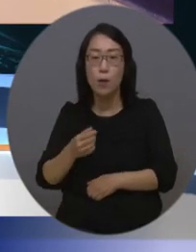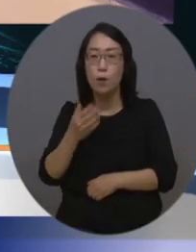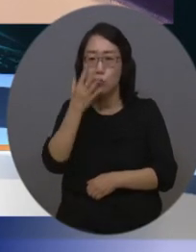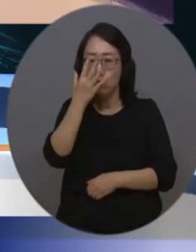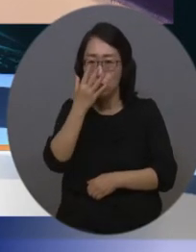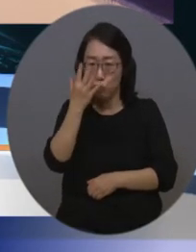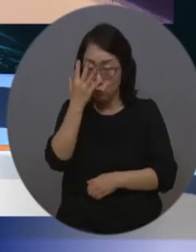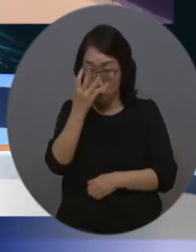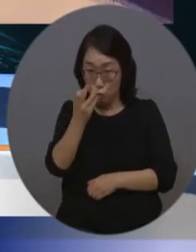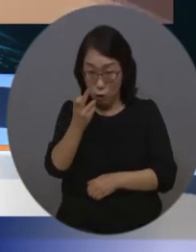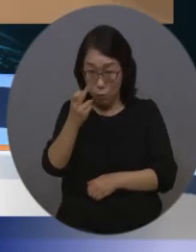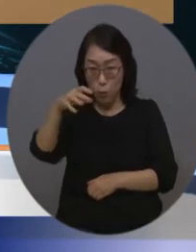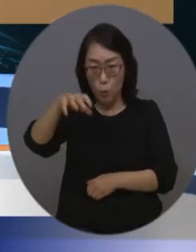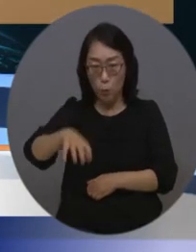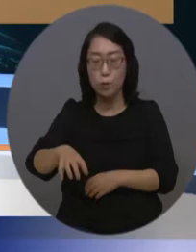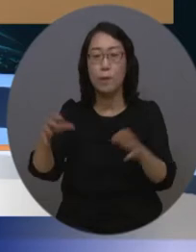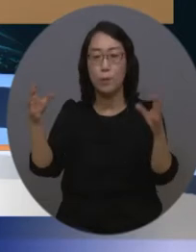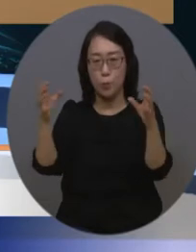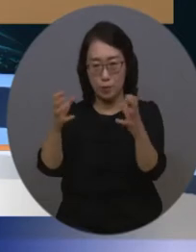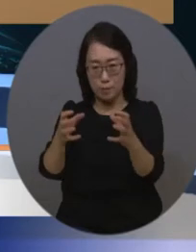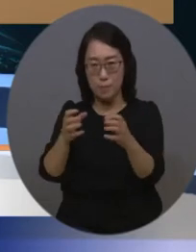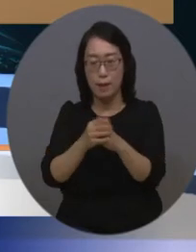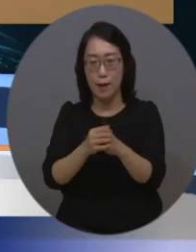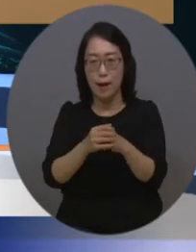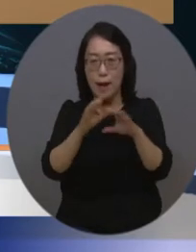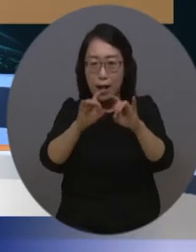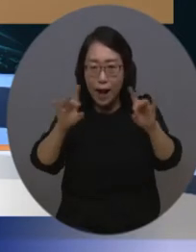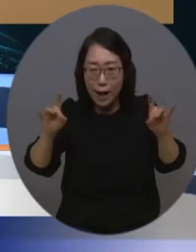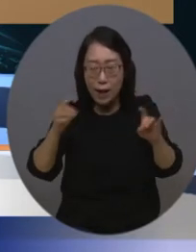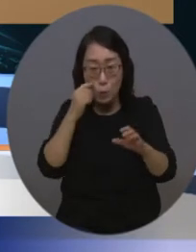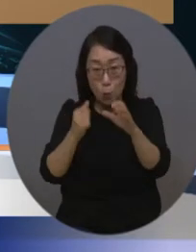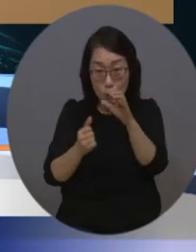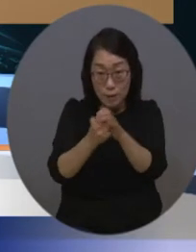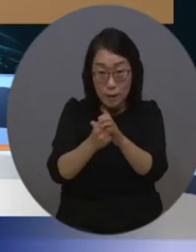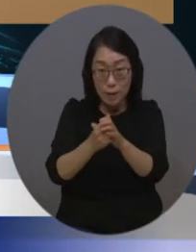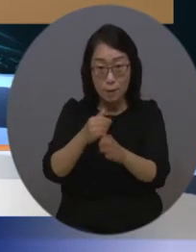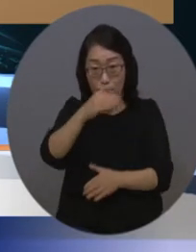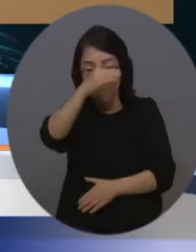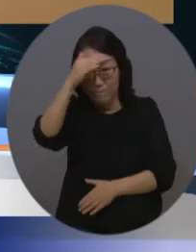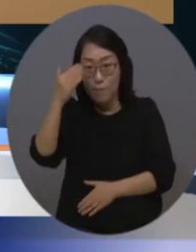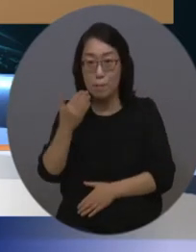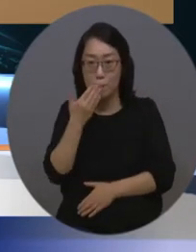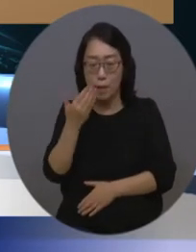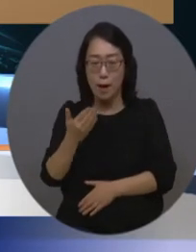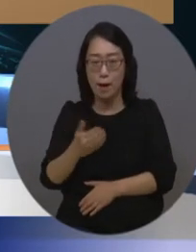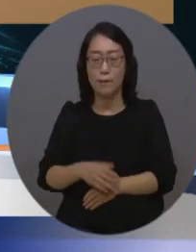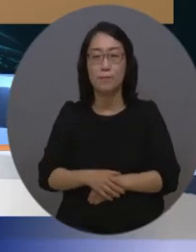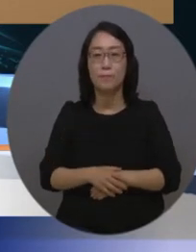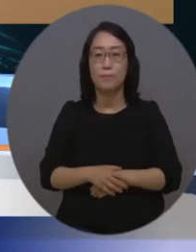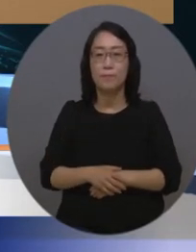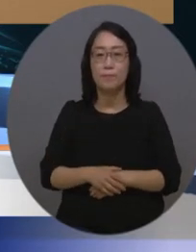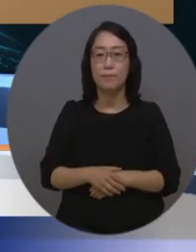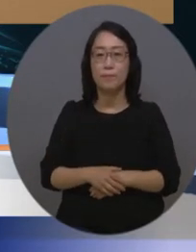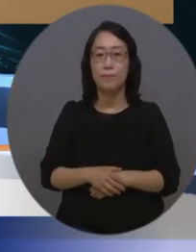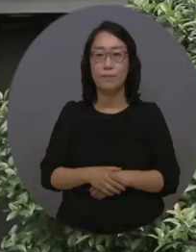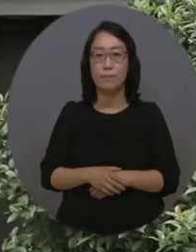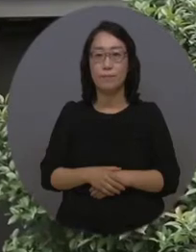각국의 작품들이 특색이 있는 매력을 선사해 시선을 사로잡고 있는데요 이소영 기자가 만나봤습니다